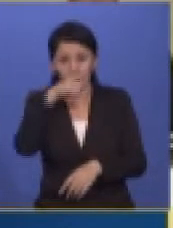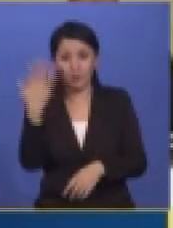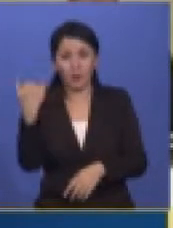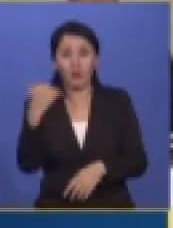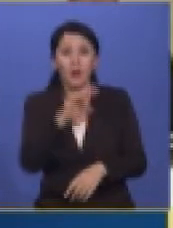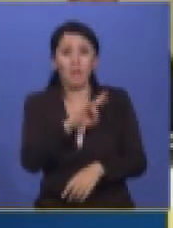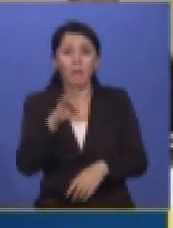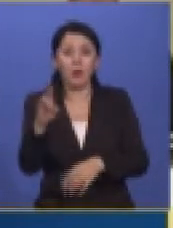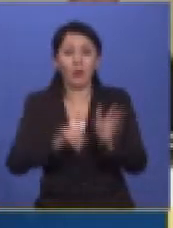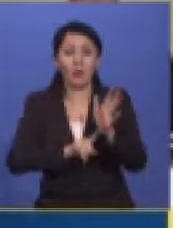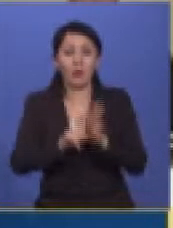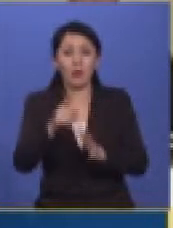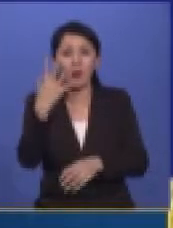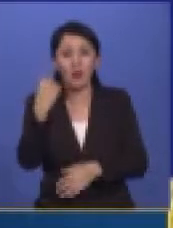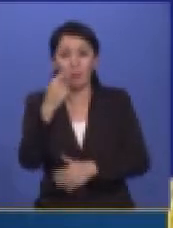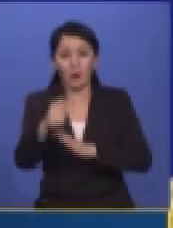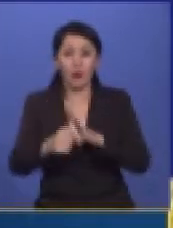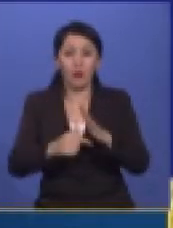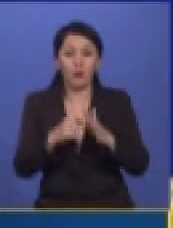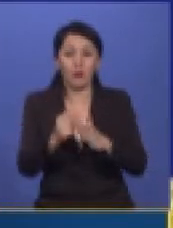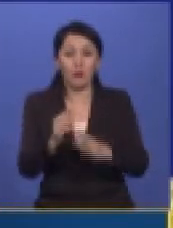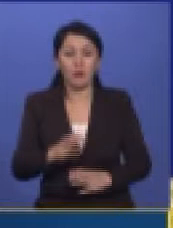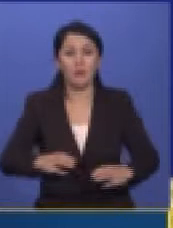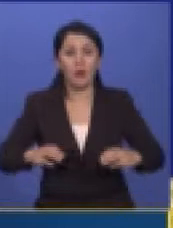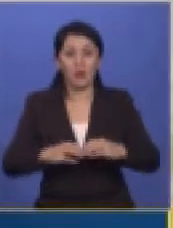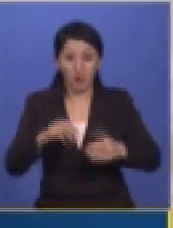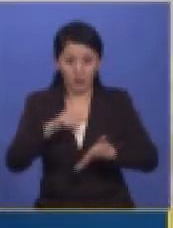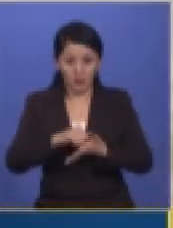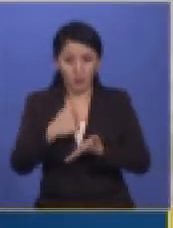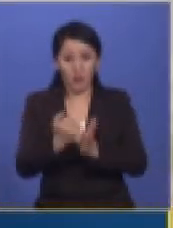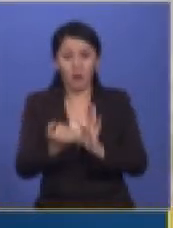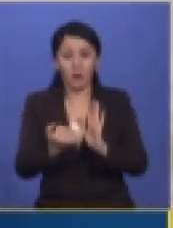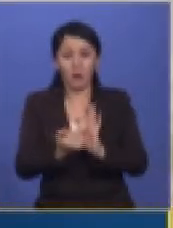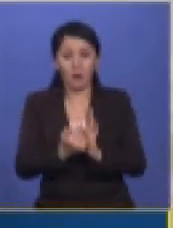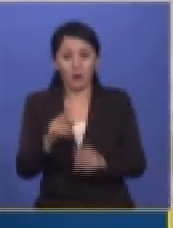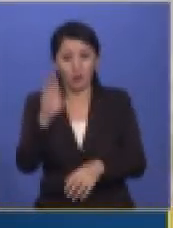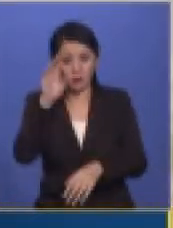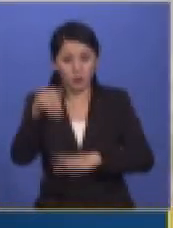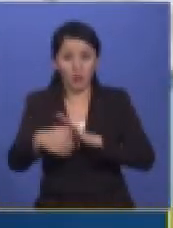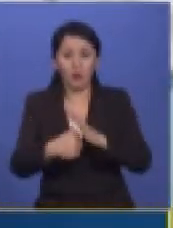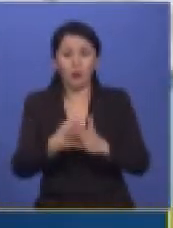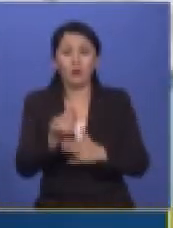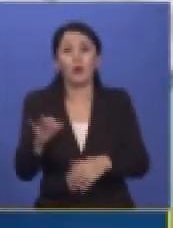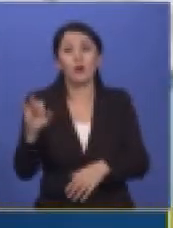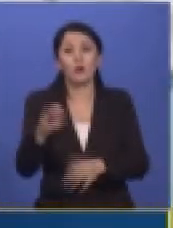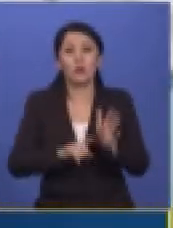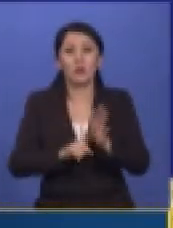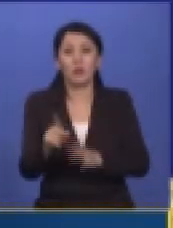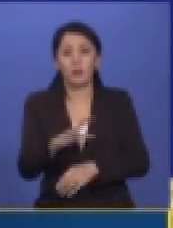Нұрсұлтан Назарбаевтың бастамасымен Алматы қаласында ұйымды құру туралы декларация қабылданды. Бұл елдер үшін жаңа тарихтың бастауы